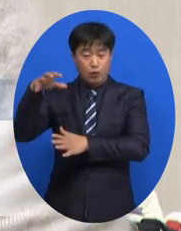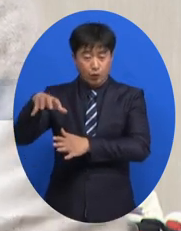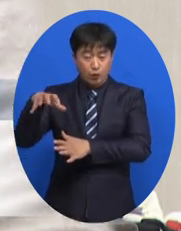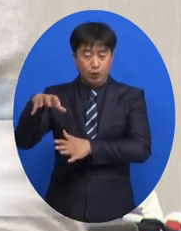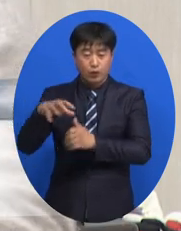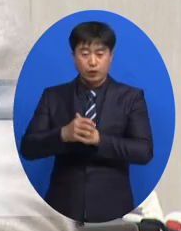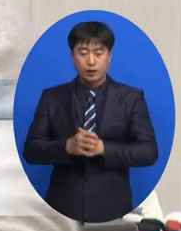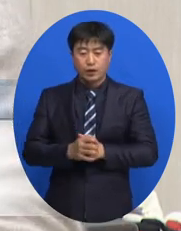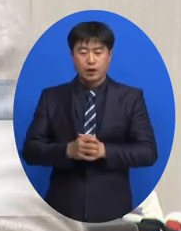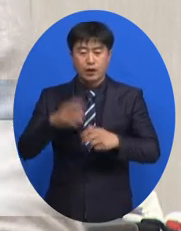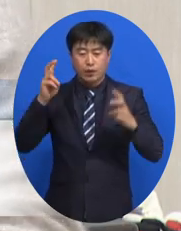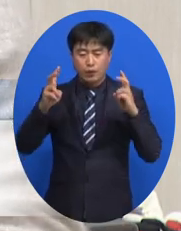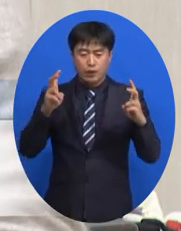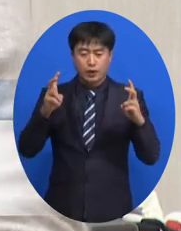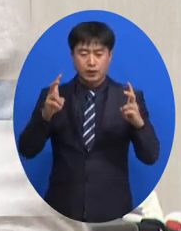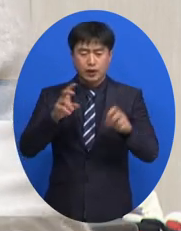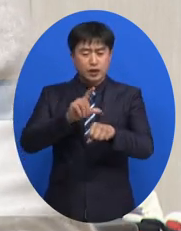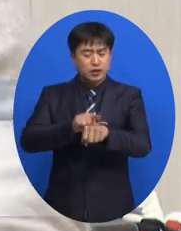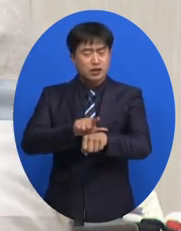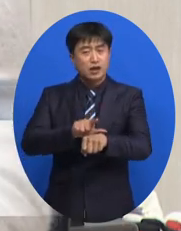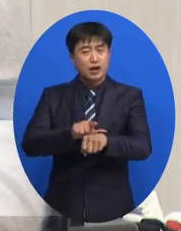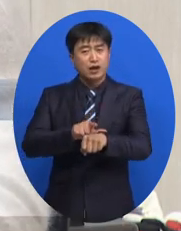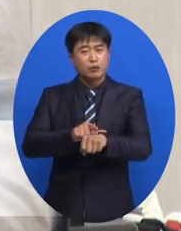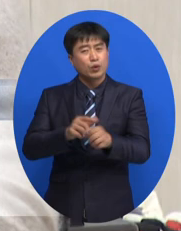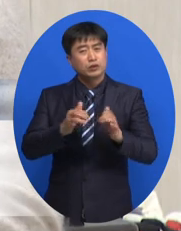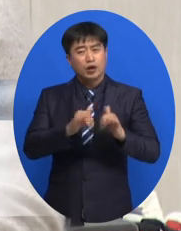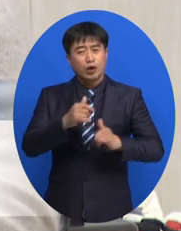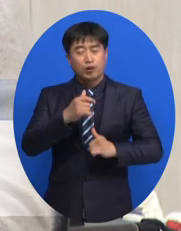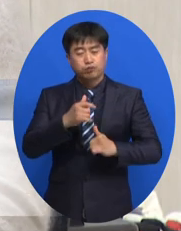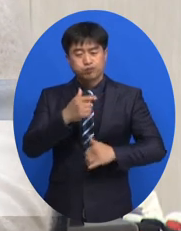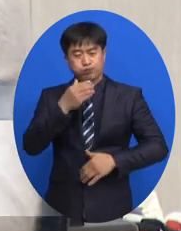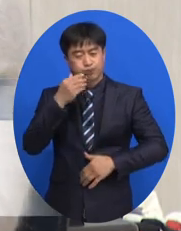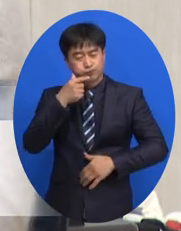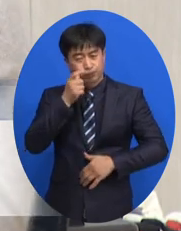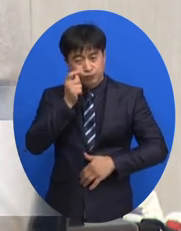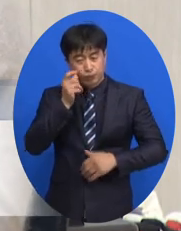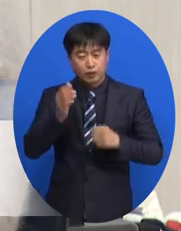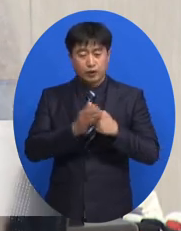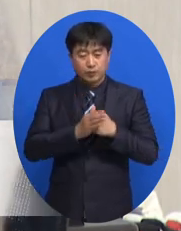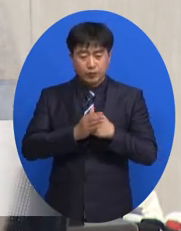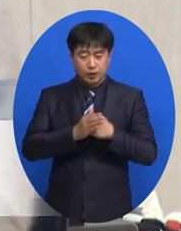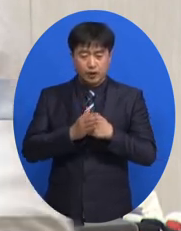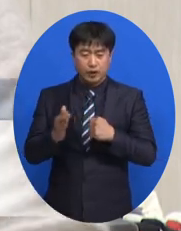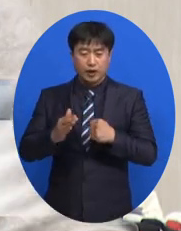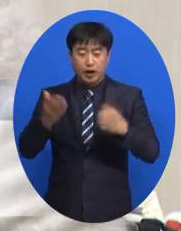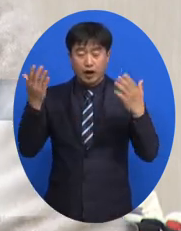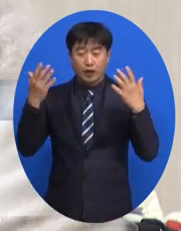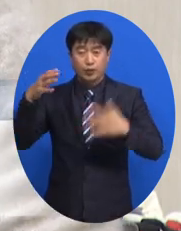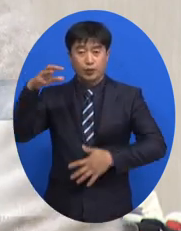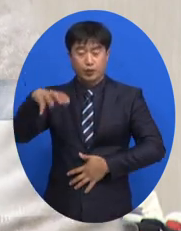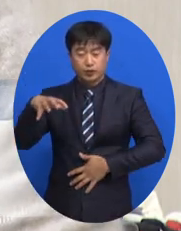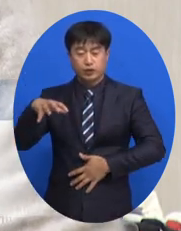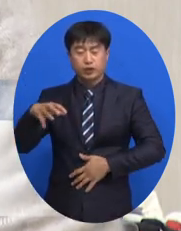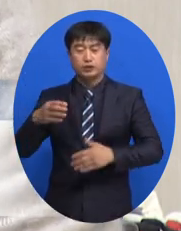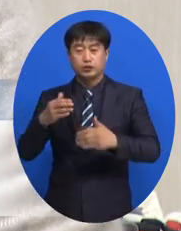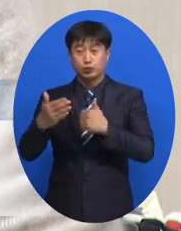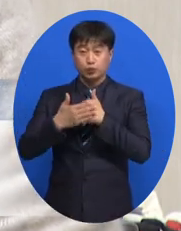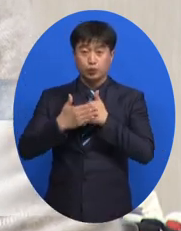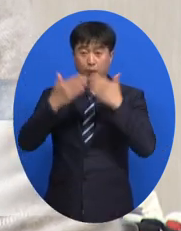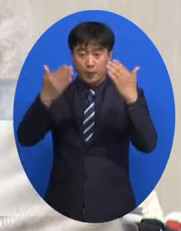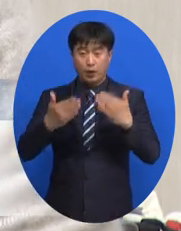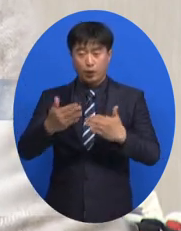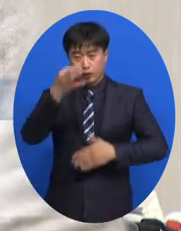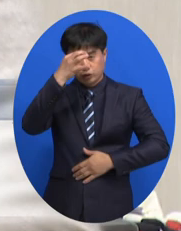이제 기업에서 이제 시간적이라든지 인력적인 여유가 안 되는 부분은 이제 기업 이제 학교에서 이제 이런 부분들을 지원해주고